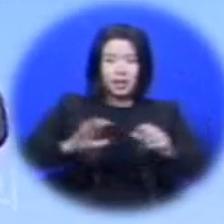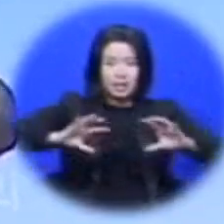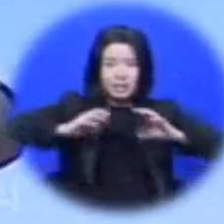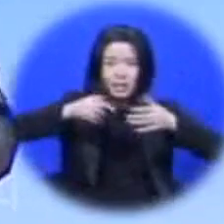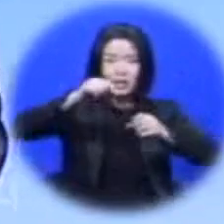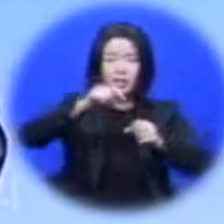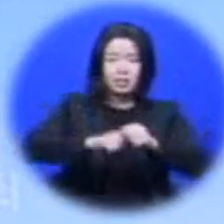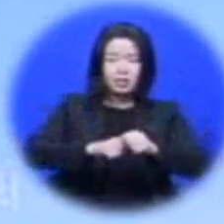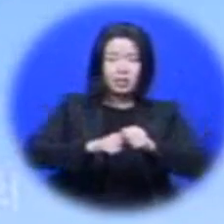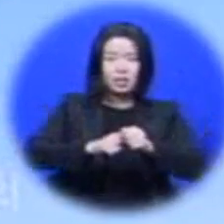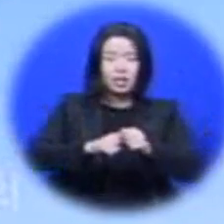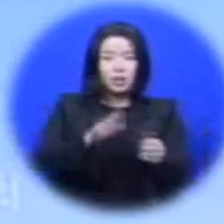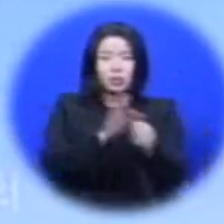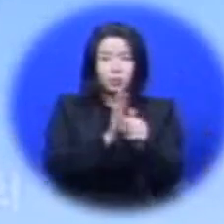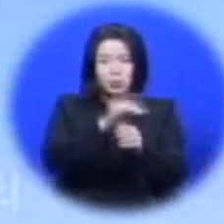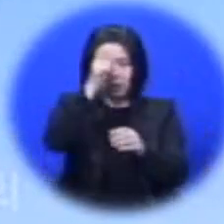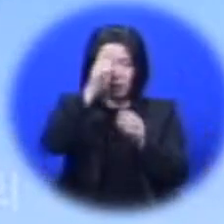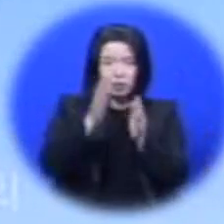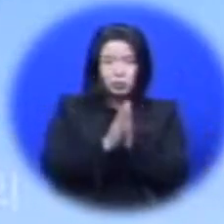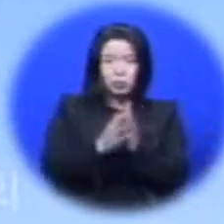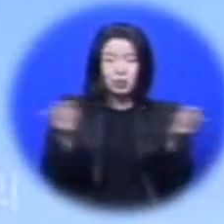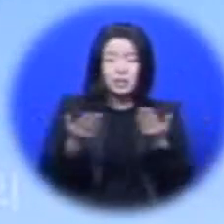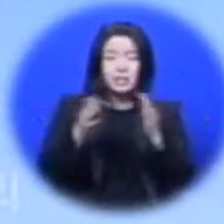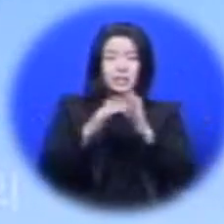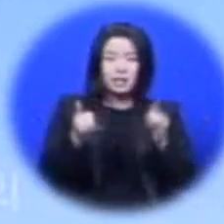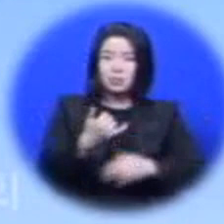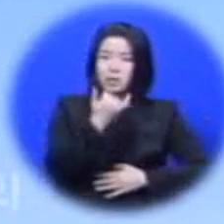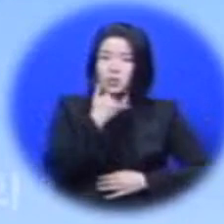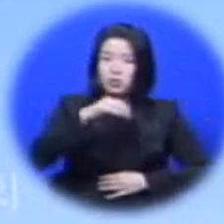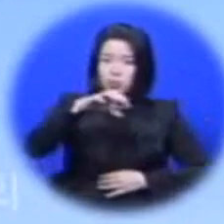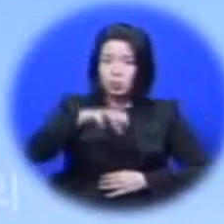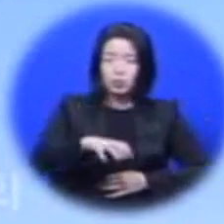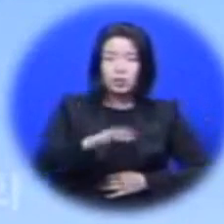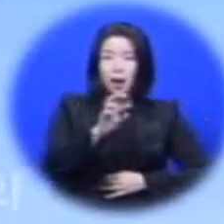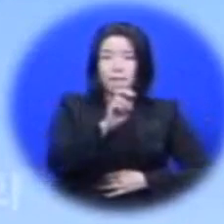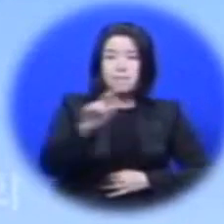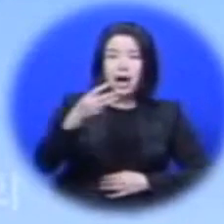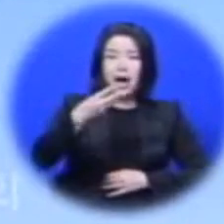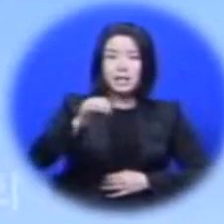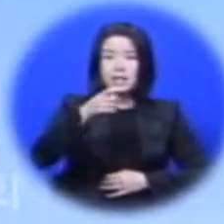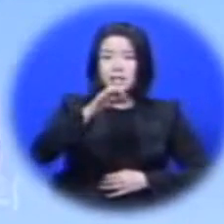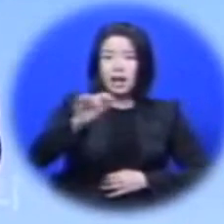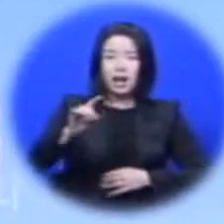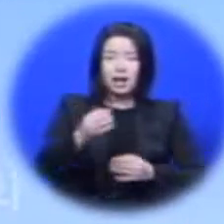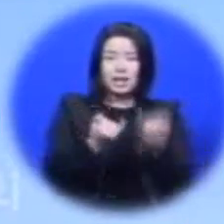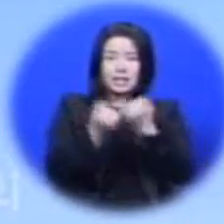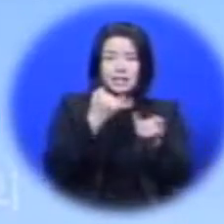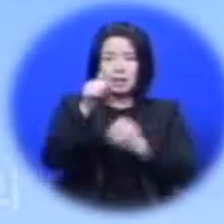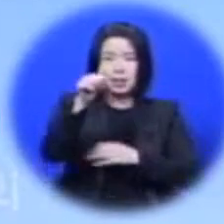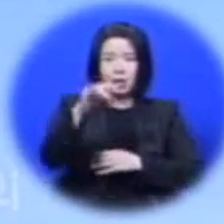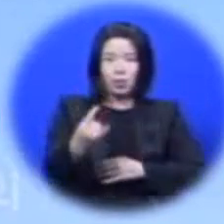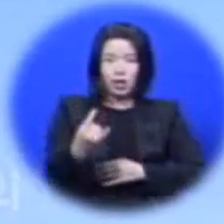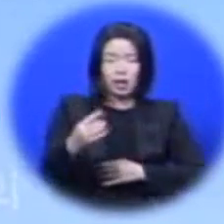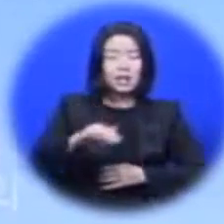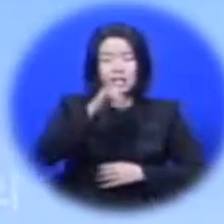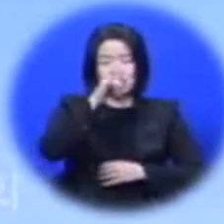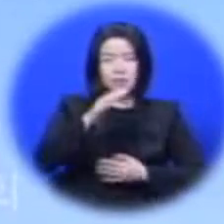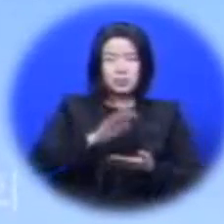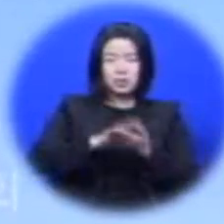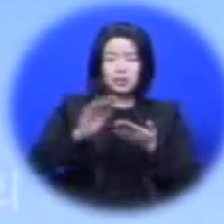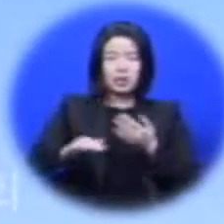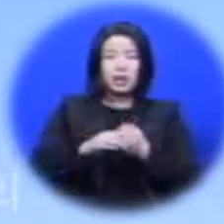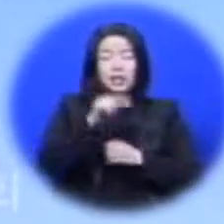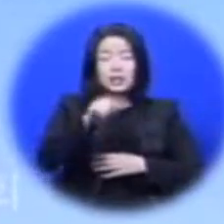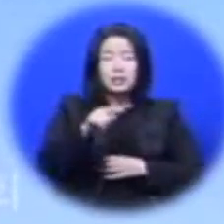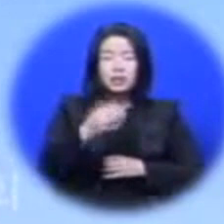세계적인 중보기도 사역자들인 독일에 마리아 자매회가 있습니다. 제가 독일 다름슈타트에 갔다가